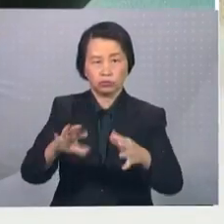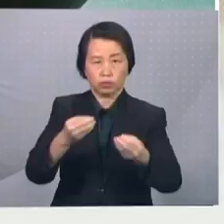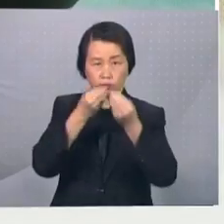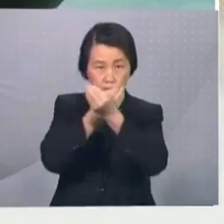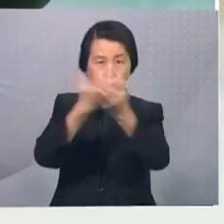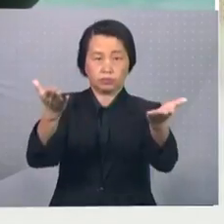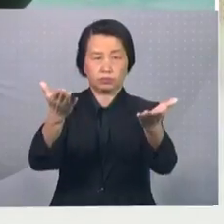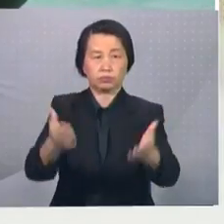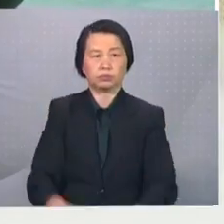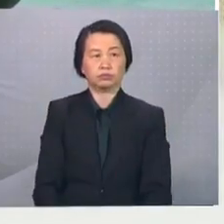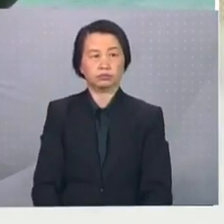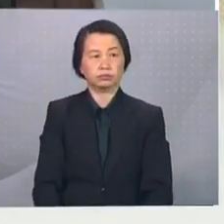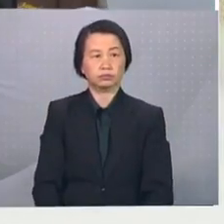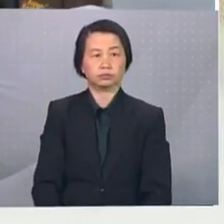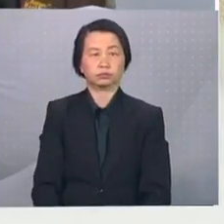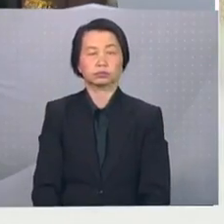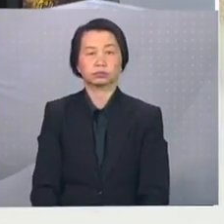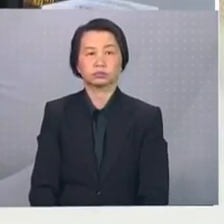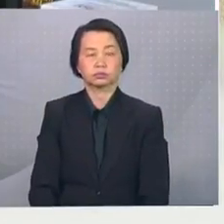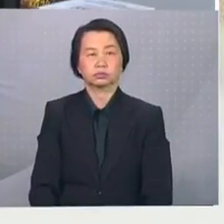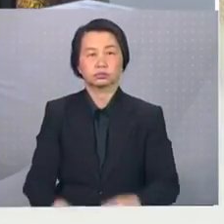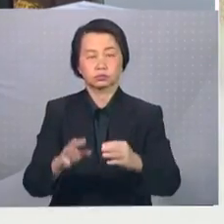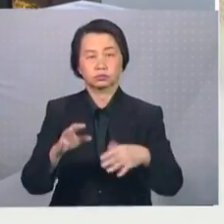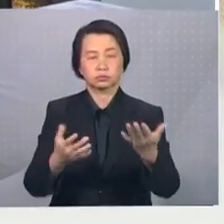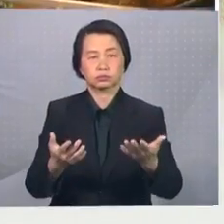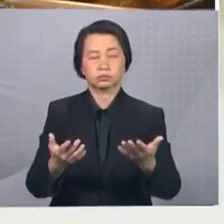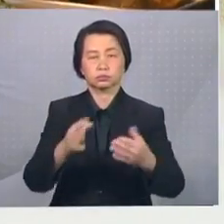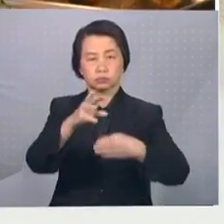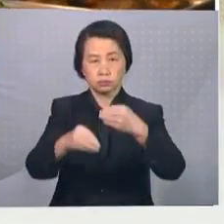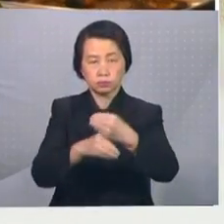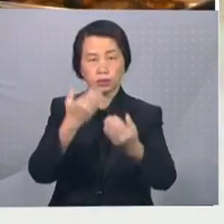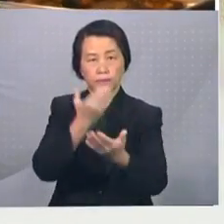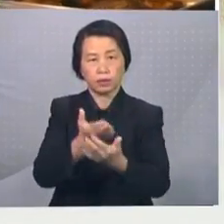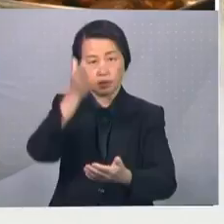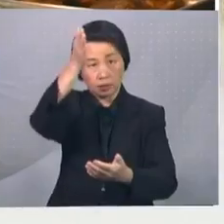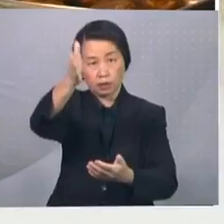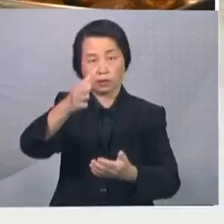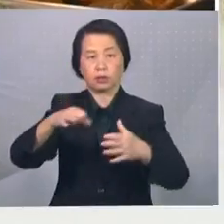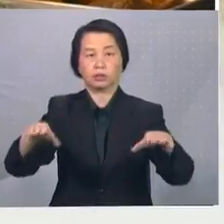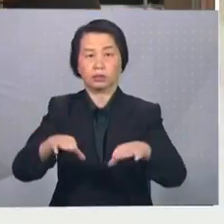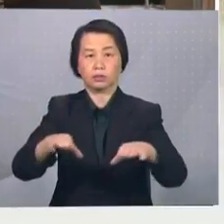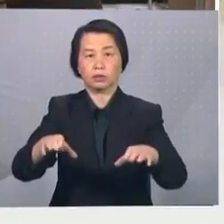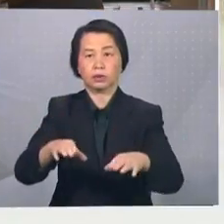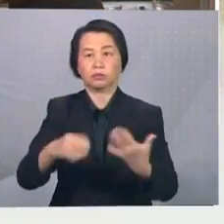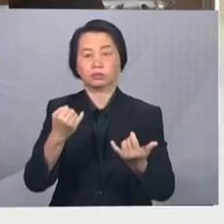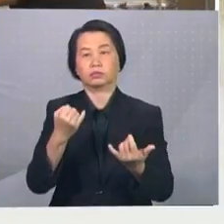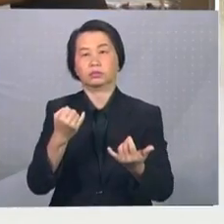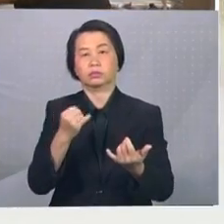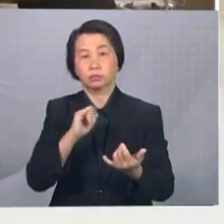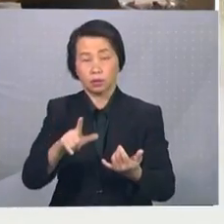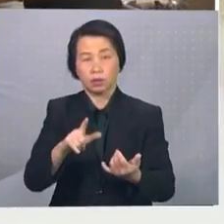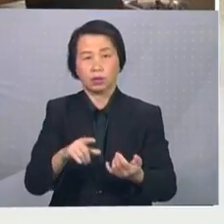diumumkan di antara penambah baikan ya akan dilaksanakan ialah